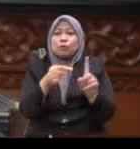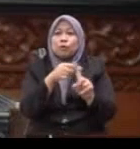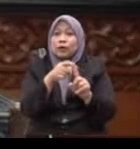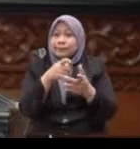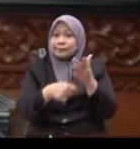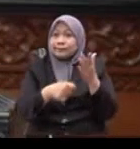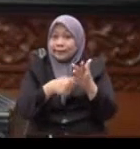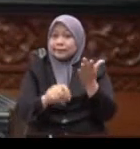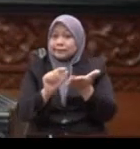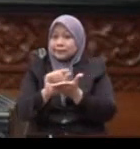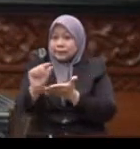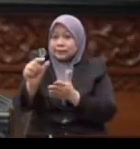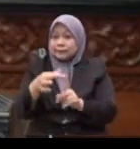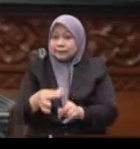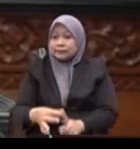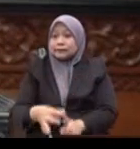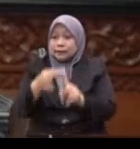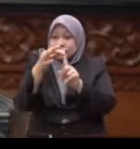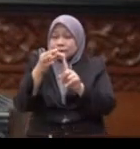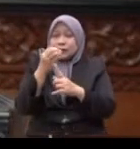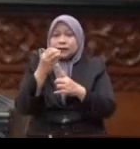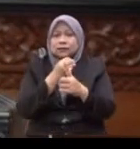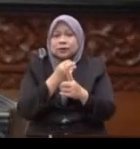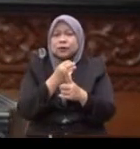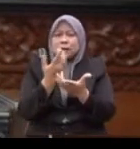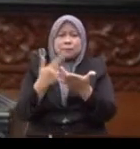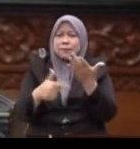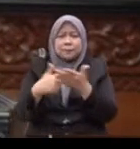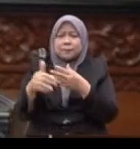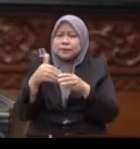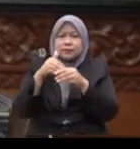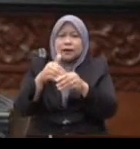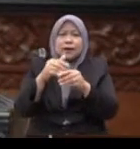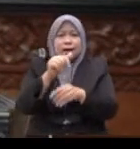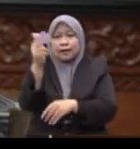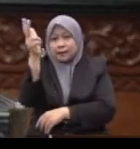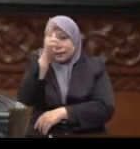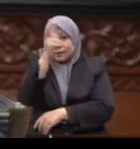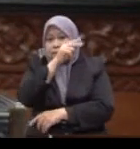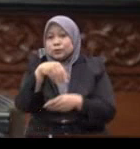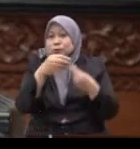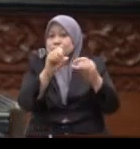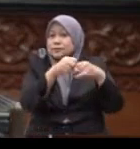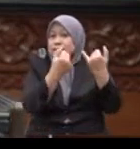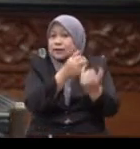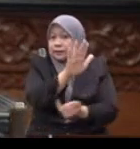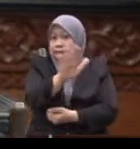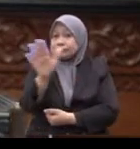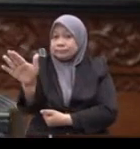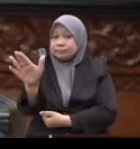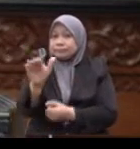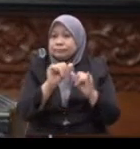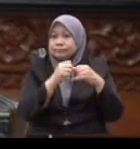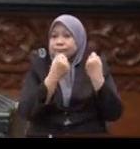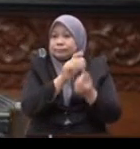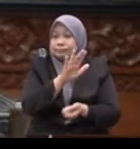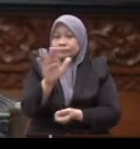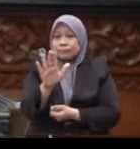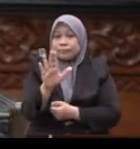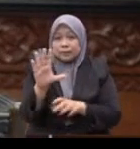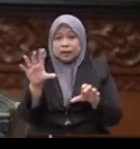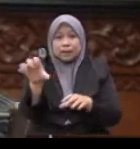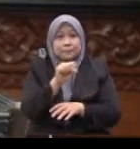ataupun Grand khas ataupun insentif yang diberikan oleh pihak kerajaan kepada-serikat